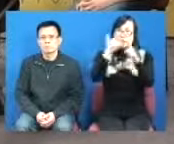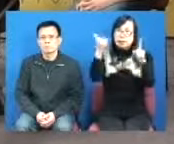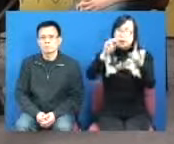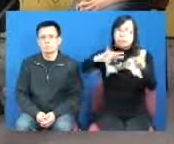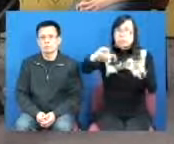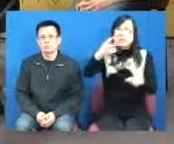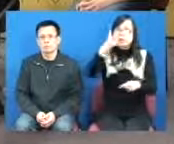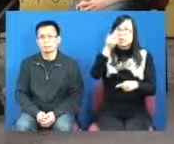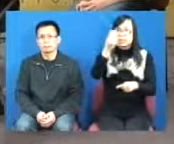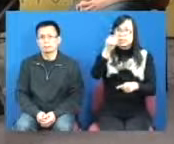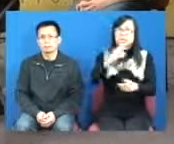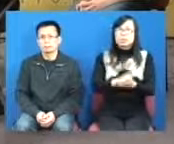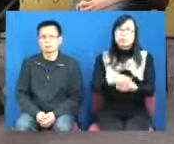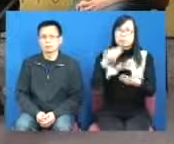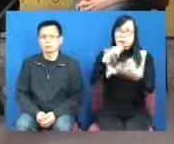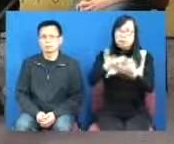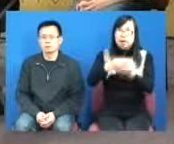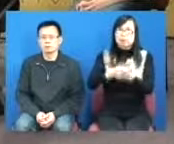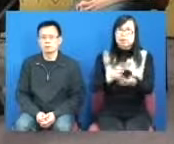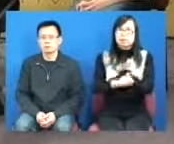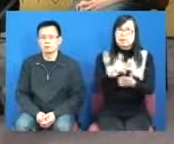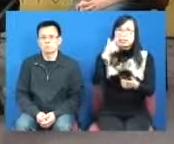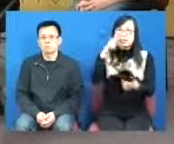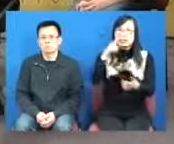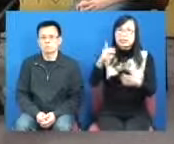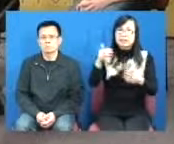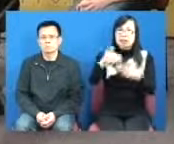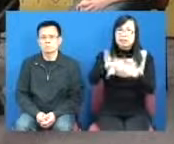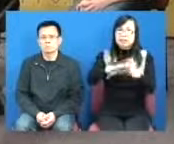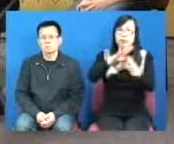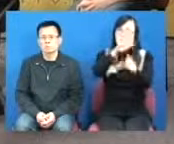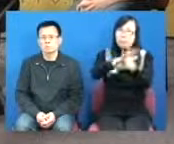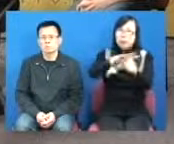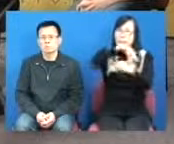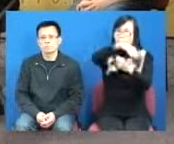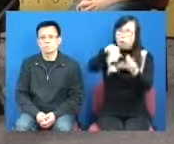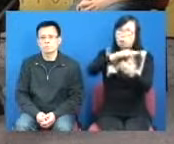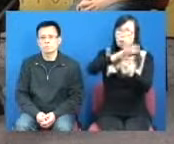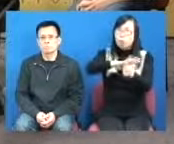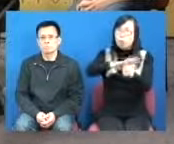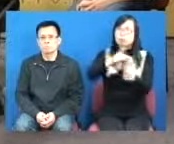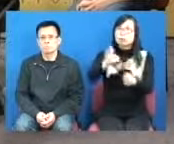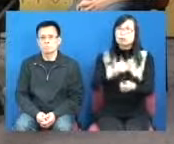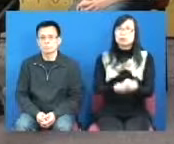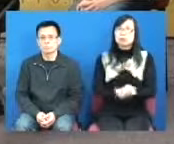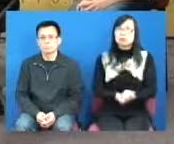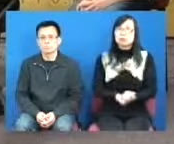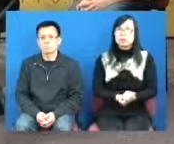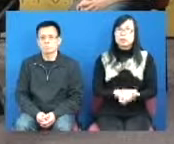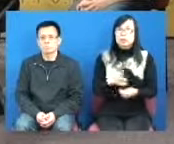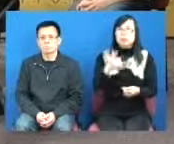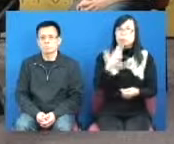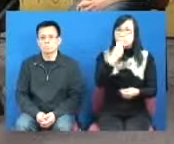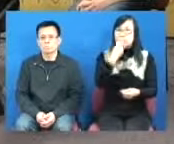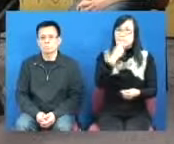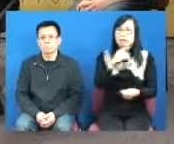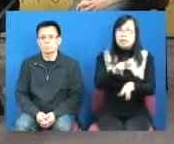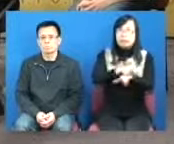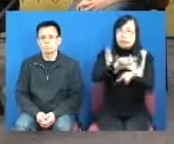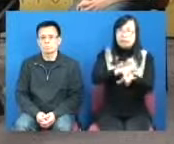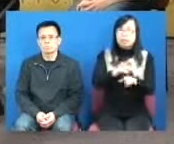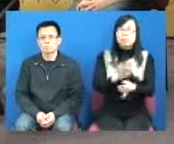座的小巴即時便會買一些長陣的新的車又會環保一點是吧另外你那個清新空氣基金